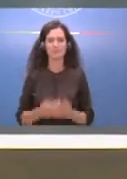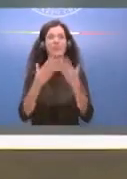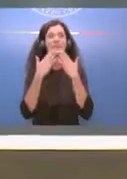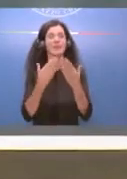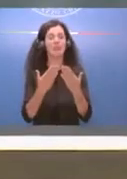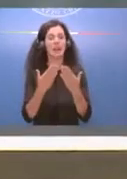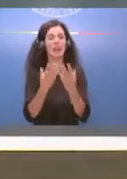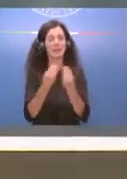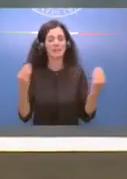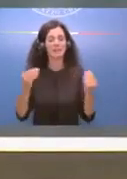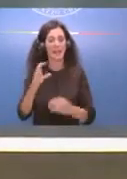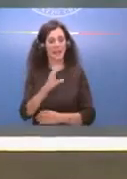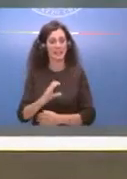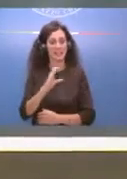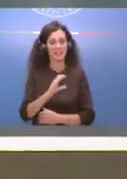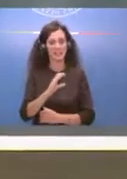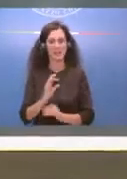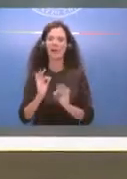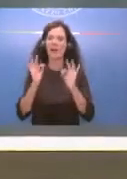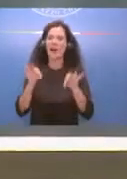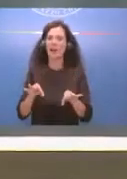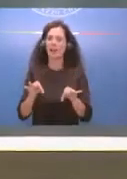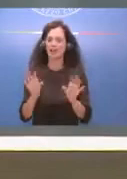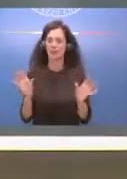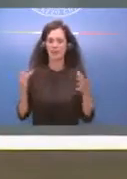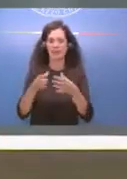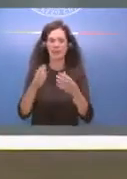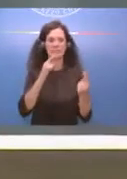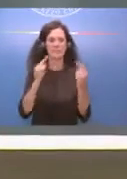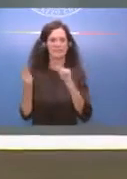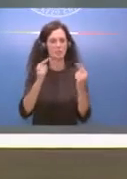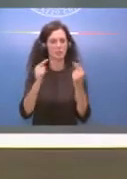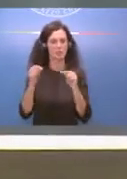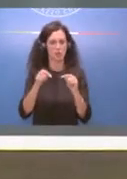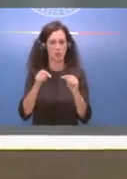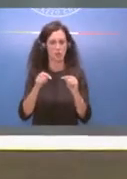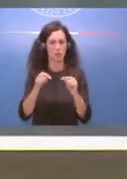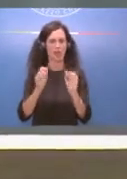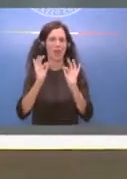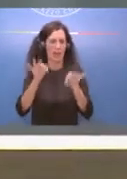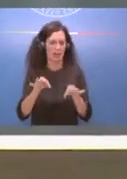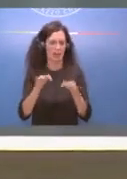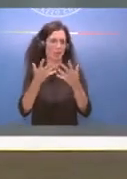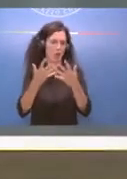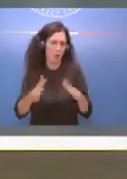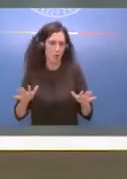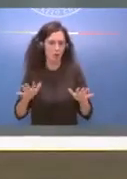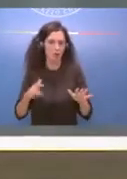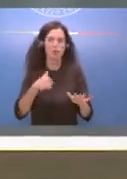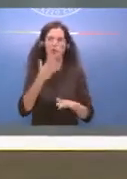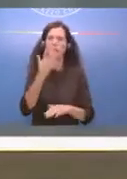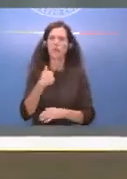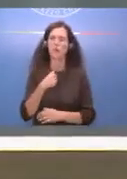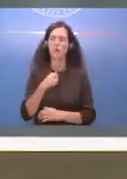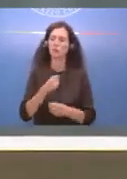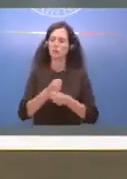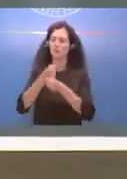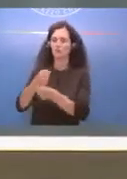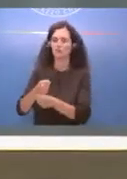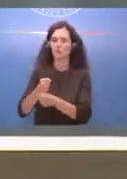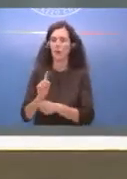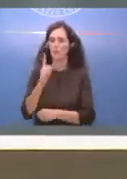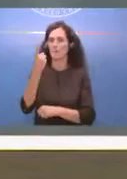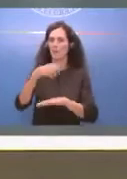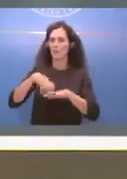conclusione da opening session il passaporto mario draghi prime minister waiting for its presence forse supporti